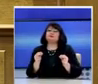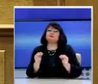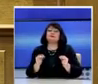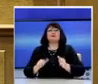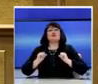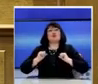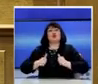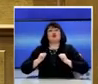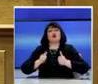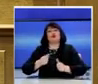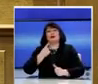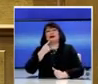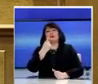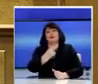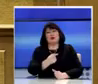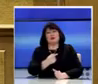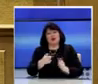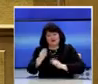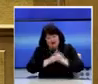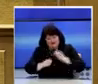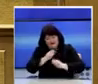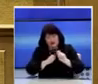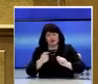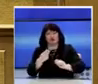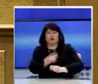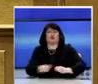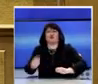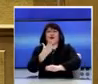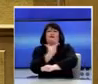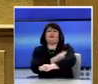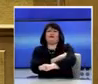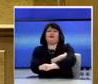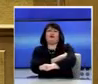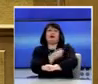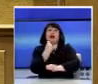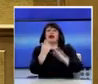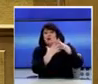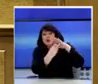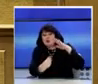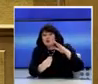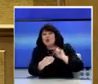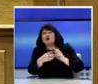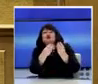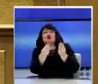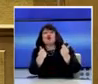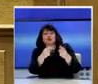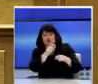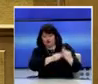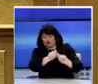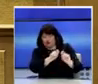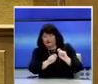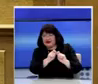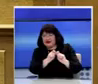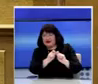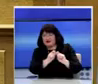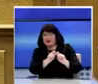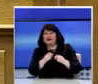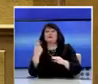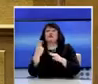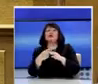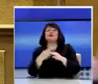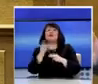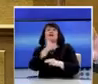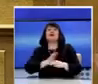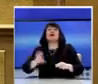η πρωτοβουλία για την αύξηση της παραγωγής των εμβολίων, αν εξασφαλιζόταν η πατέντα, είναι κρίσιμη. Και την έχουμε αναλάβει σε